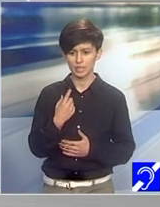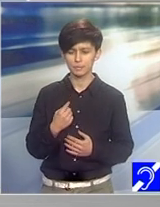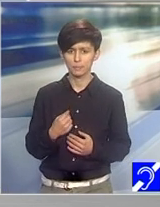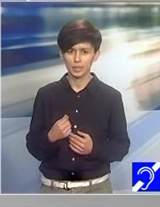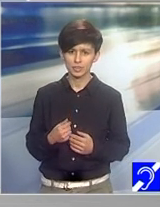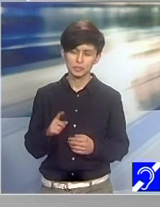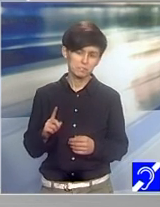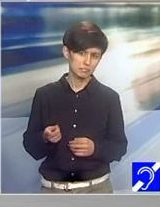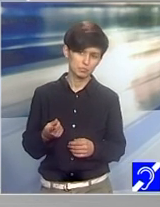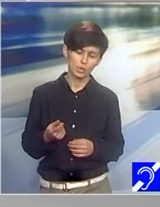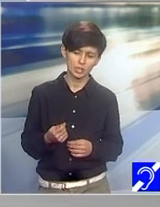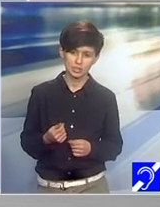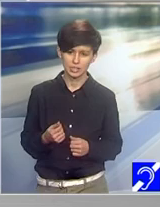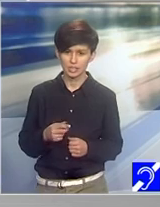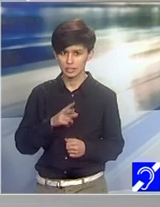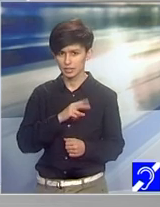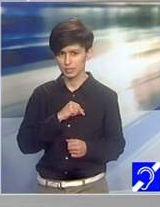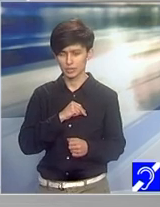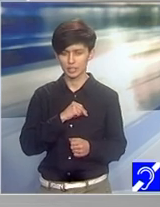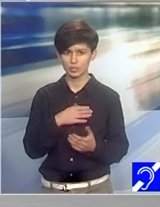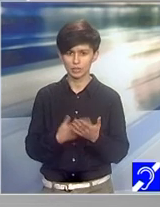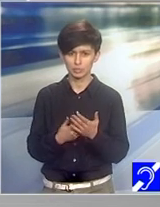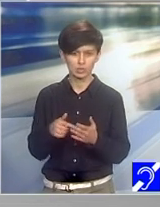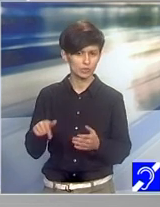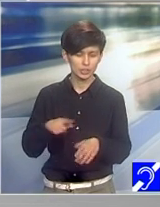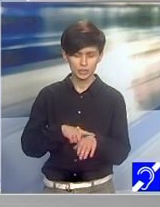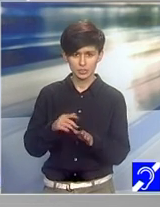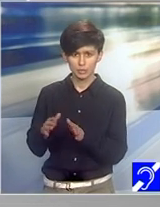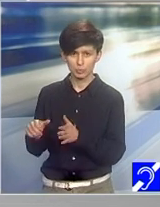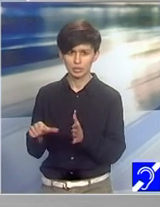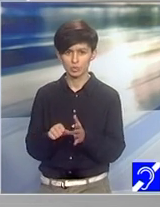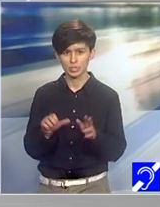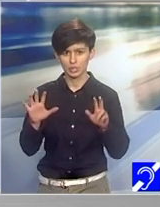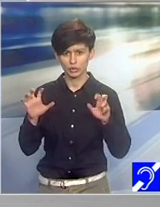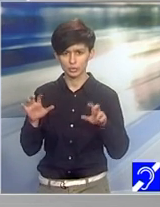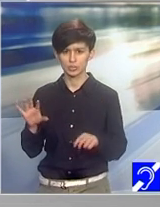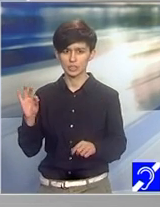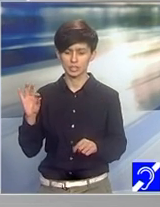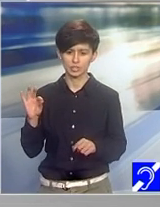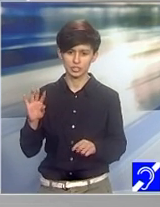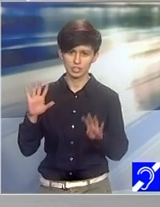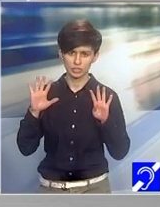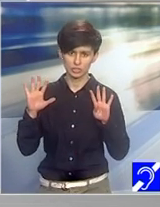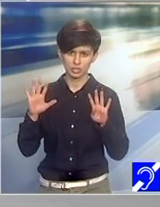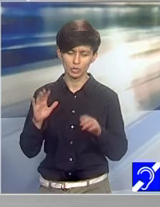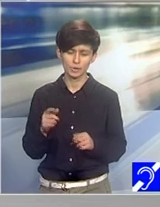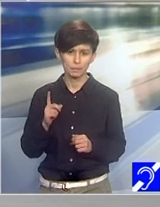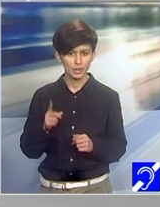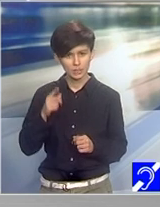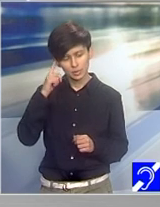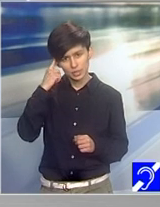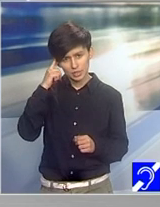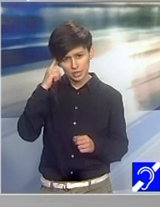urmă probabil că meritul pentru acest moment, 1859, a trebuit